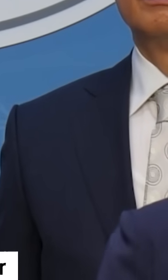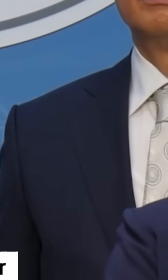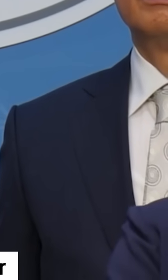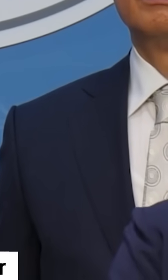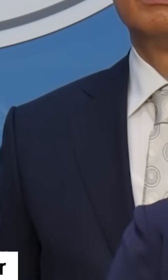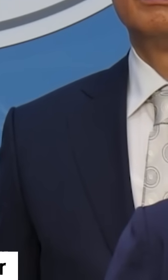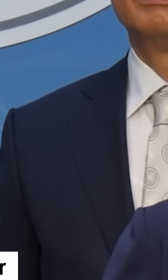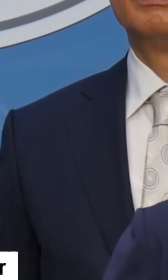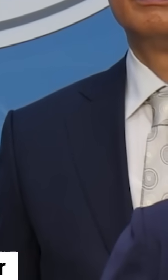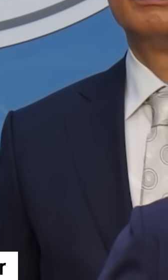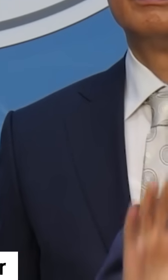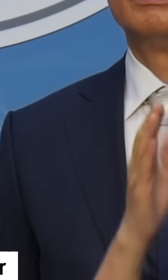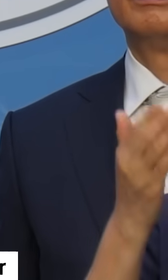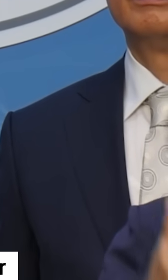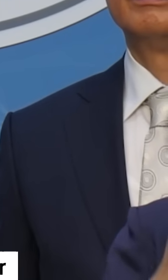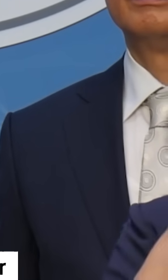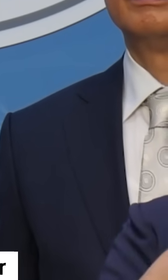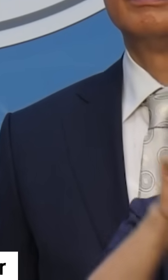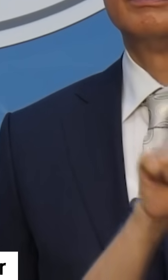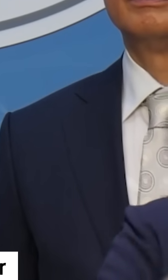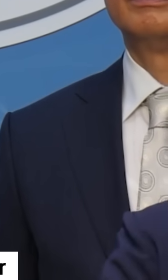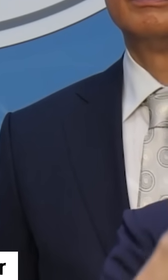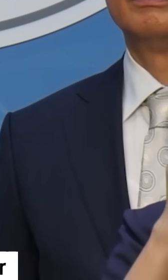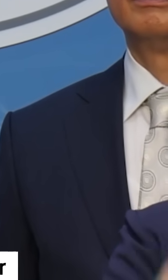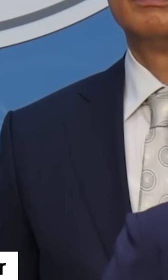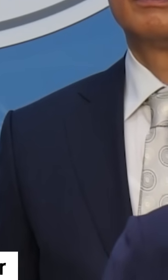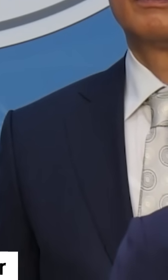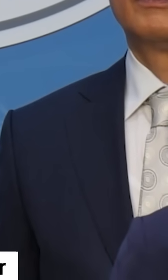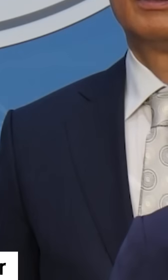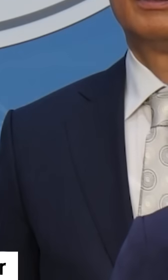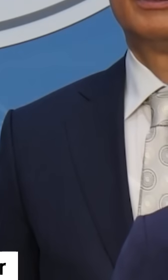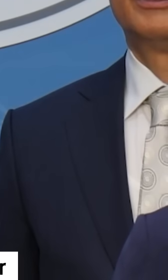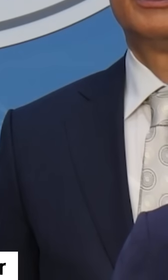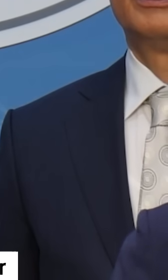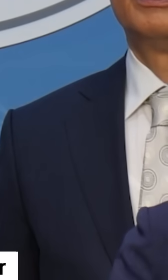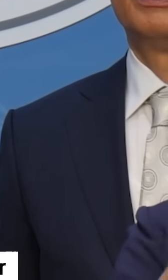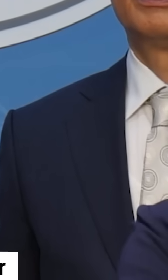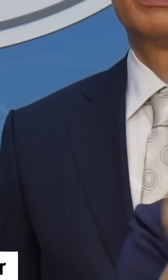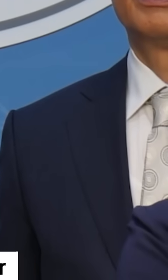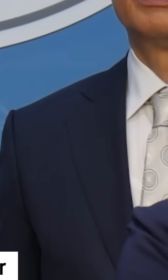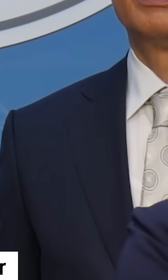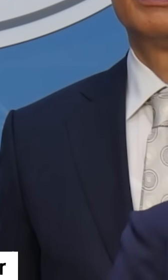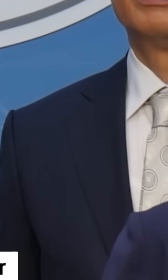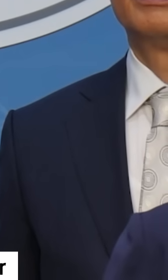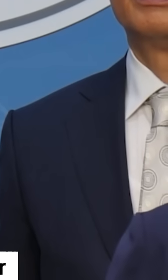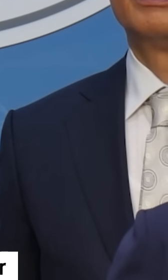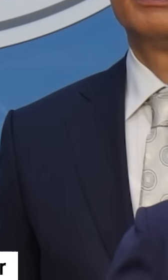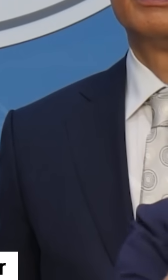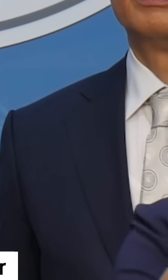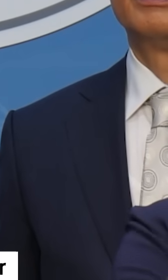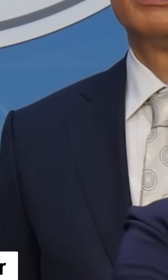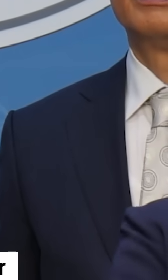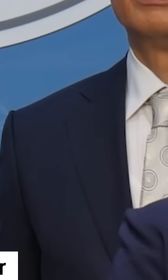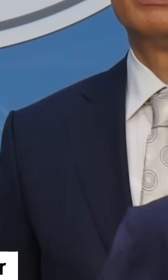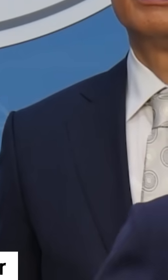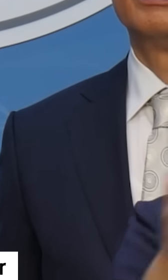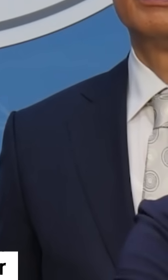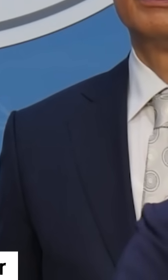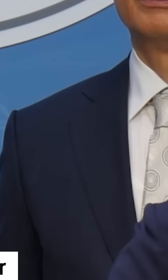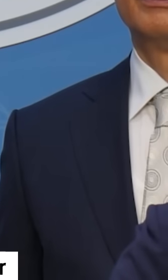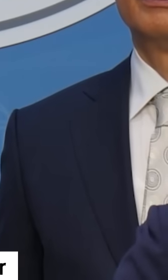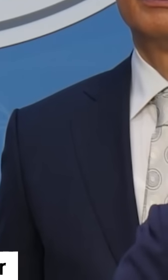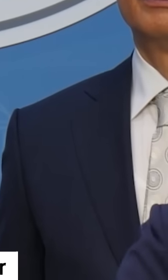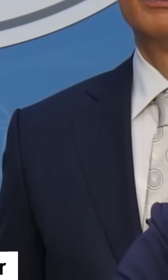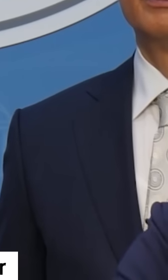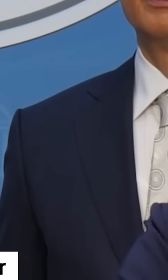결코 박수받지 못할 정치라는 것을 경고합니다. 이재명 대표님 그리고 민주당 의원 여러분